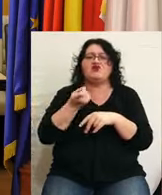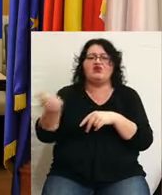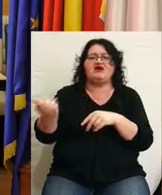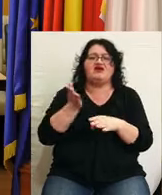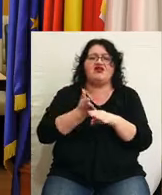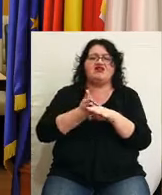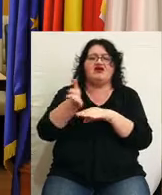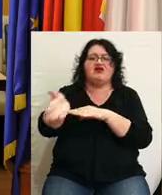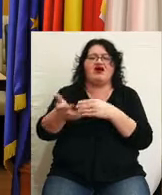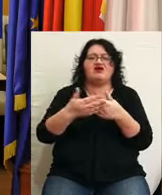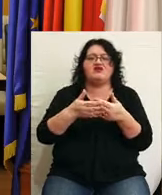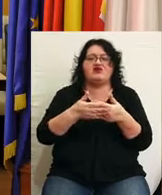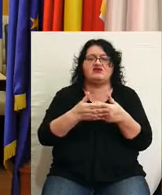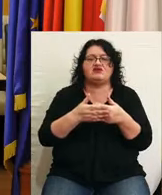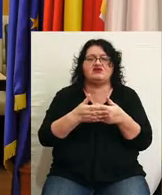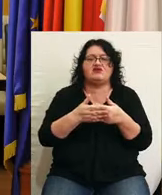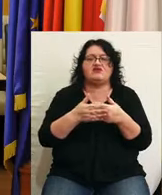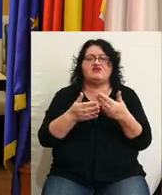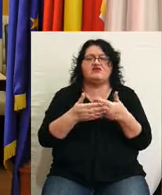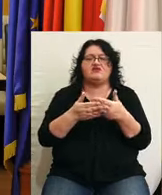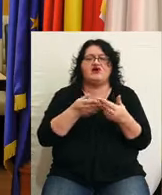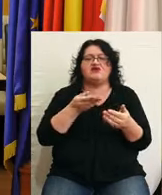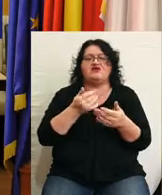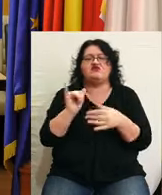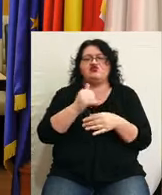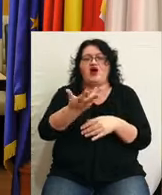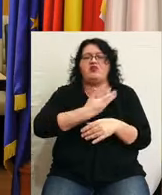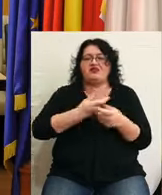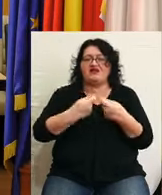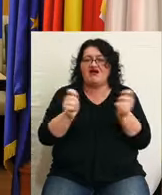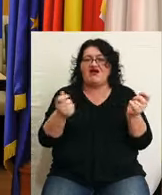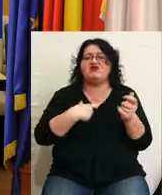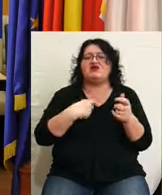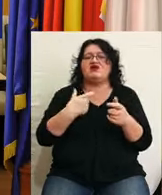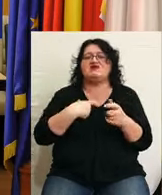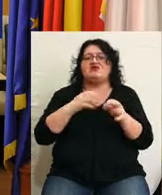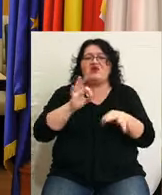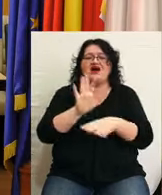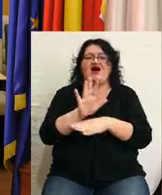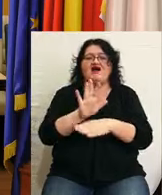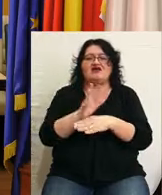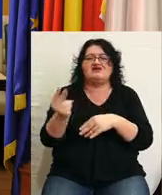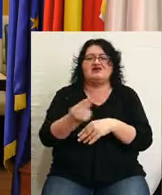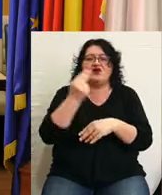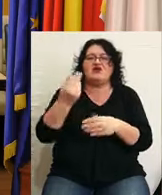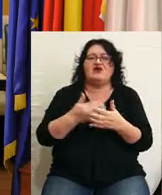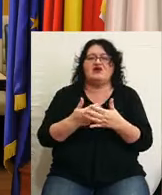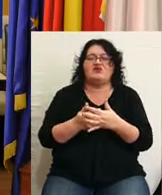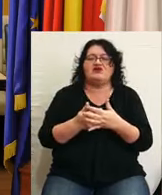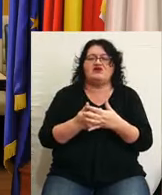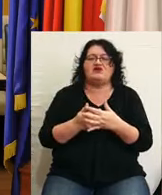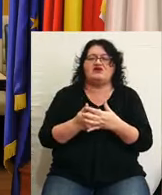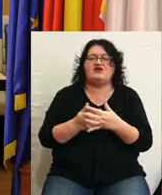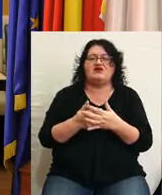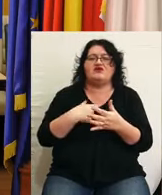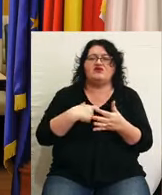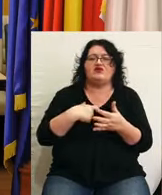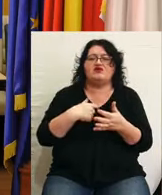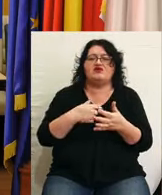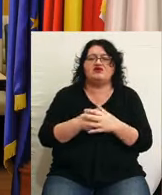direct într-un cont pentru furnizor, tocmai ca să dăm garanții ca furnizorii o să-și